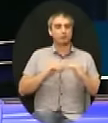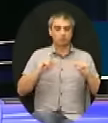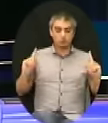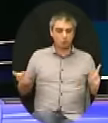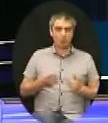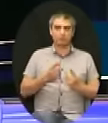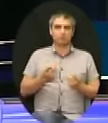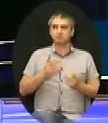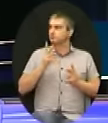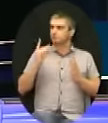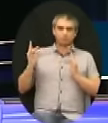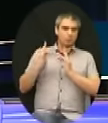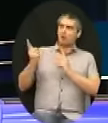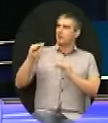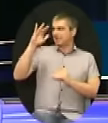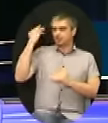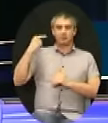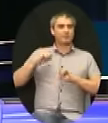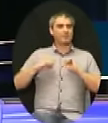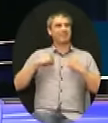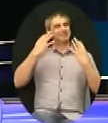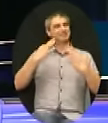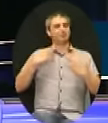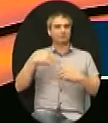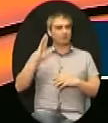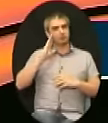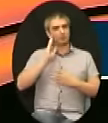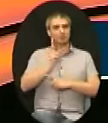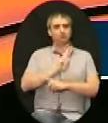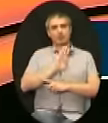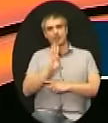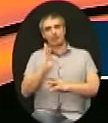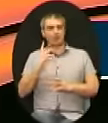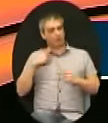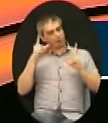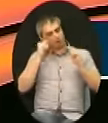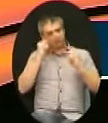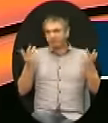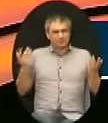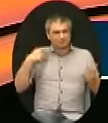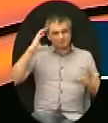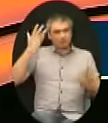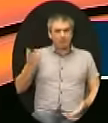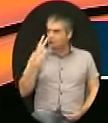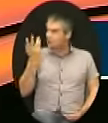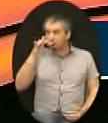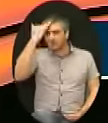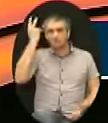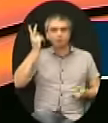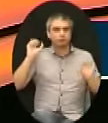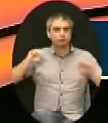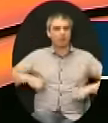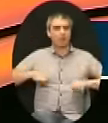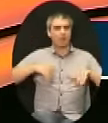עומדים בפני קיצוניות ומתנהגים בנימוס והולכים לישון בין 2 ו-4. אנחנו השתגענו. תסתכל איזה קיצוניות